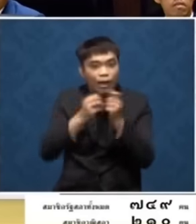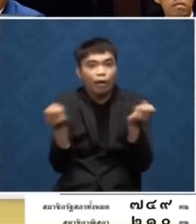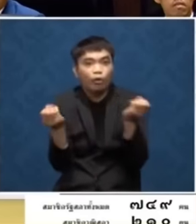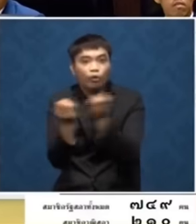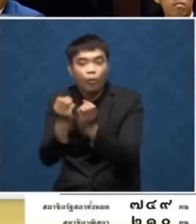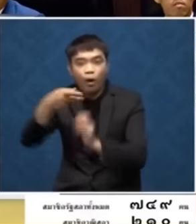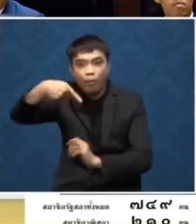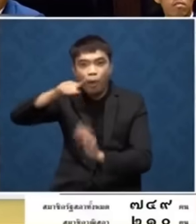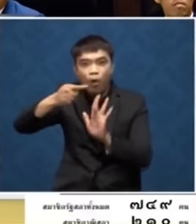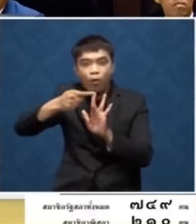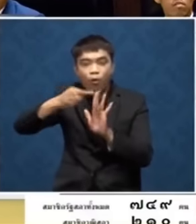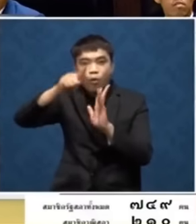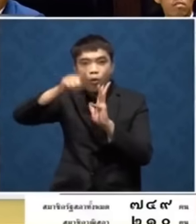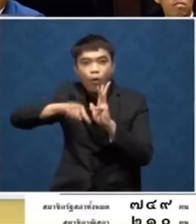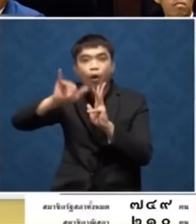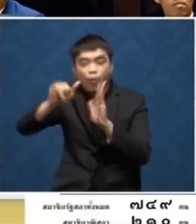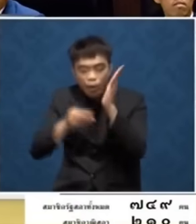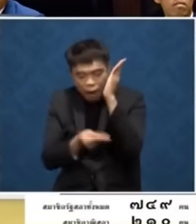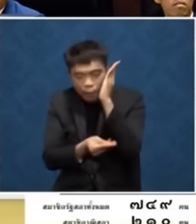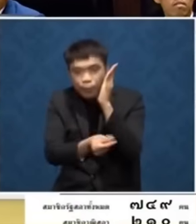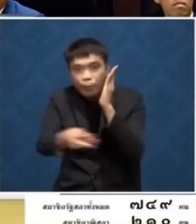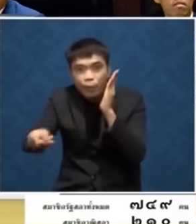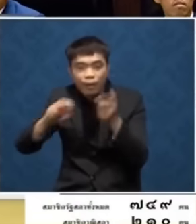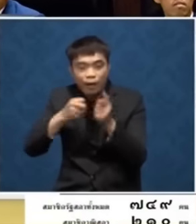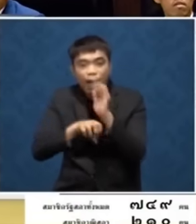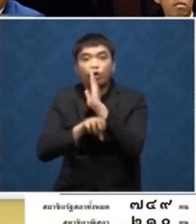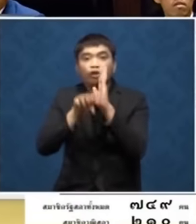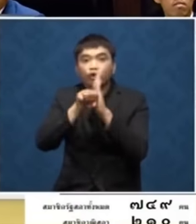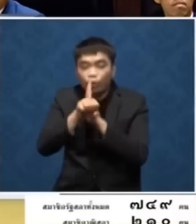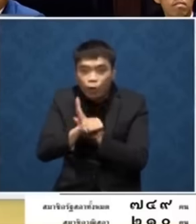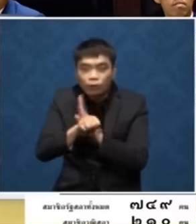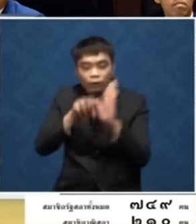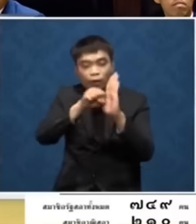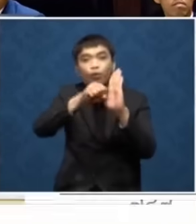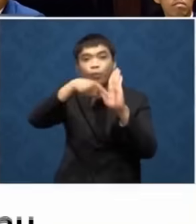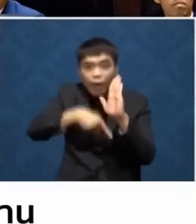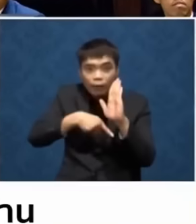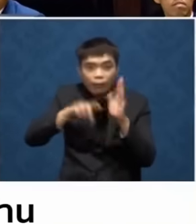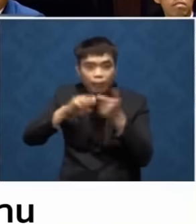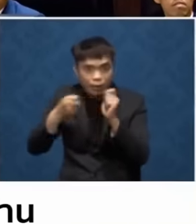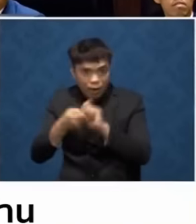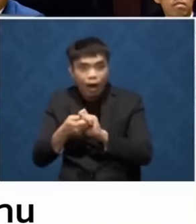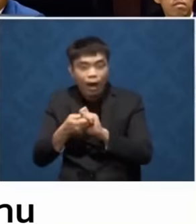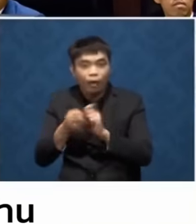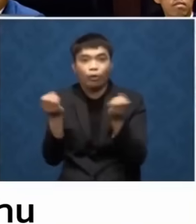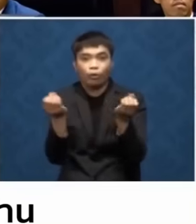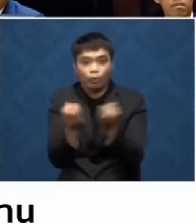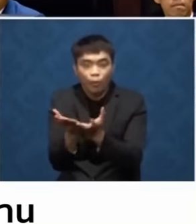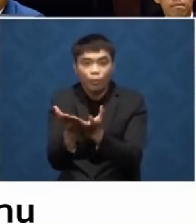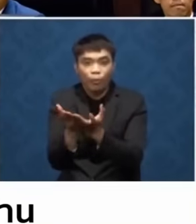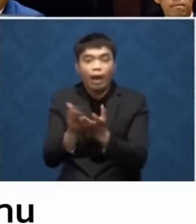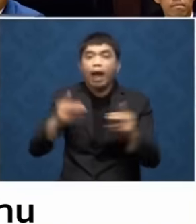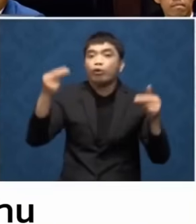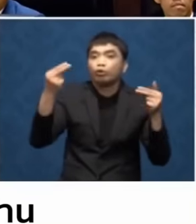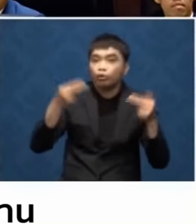ที่อยู่หน้าไร่นาของพี่น้องที่สกลนครหรือพี่น้องที่สุพรรณเข้าใจว่าถ้าเกิดมีปัญหาเกิดขึ้นแล้วสงคร